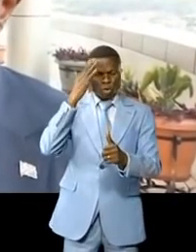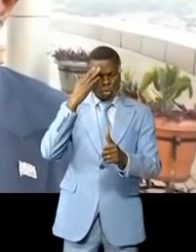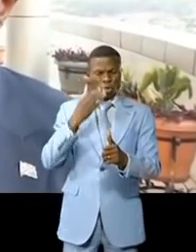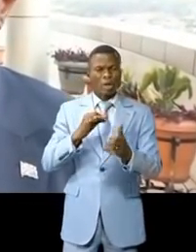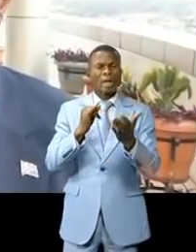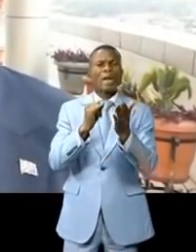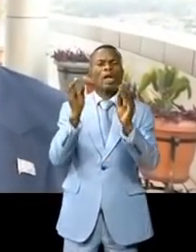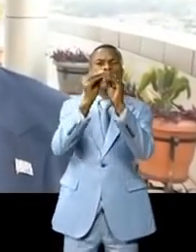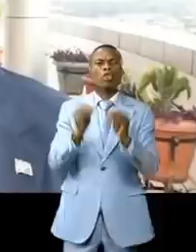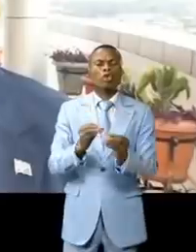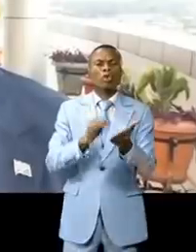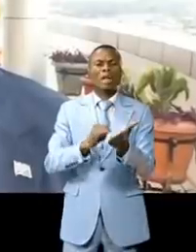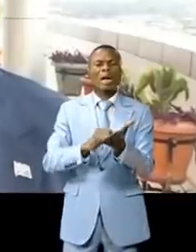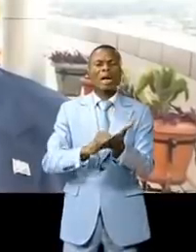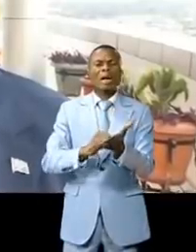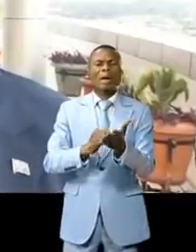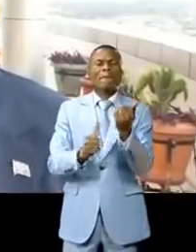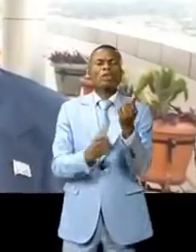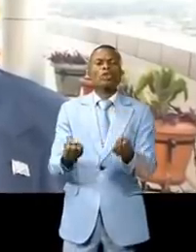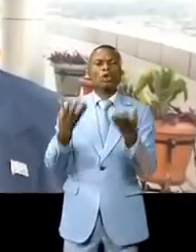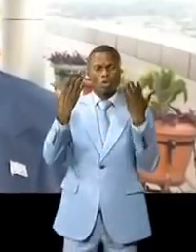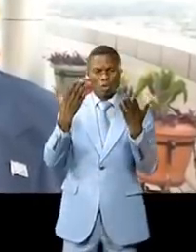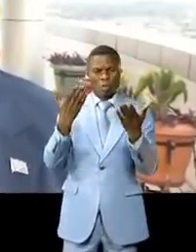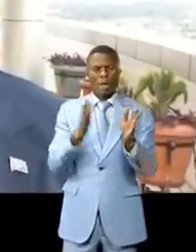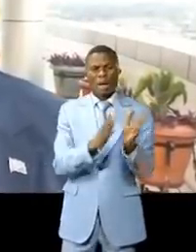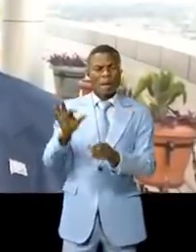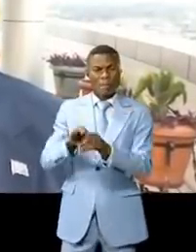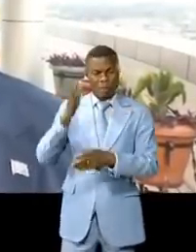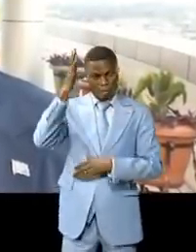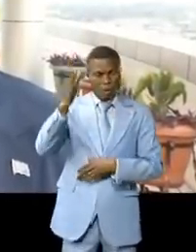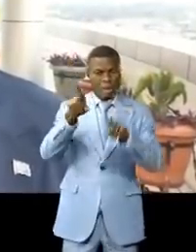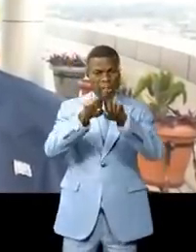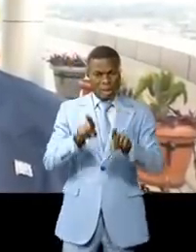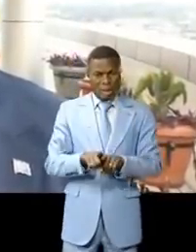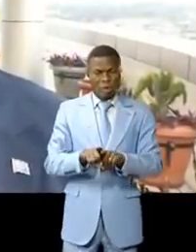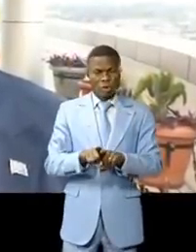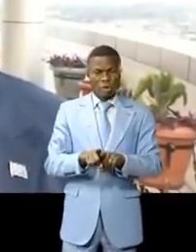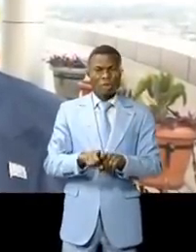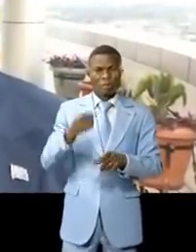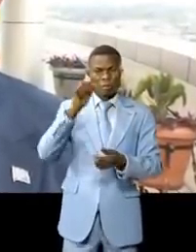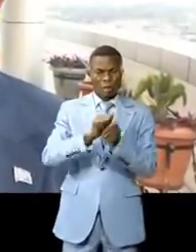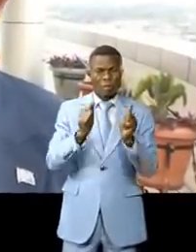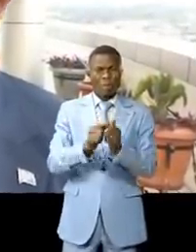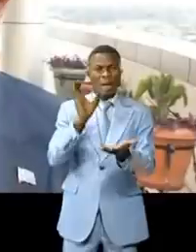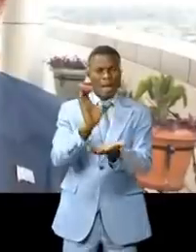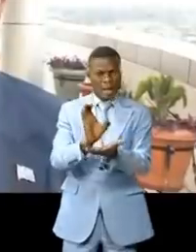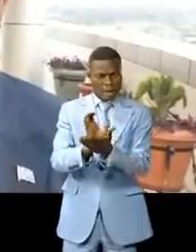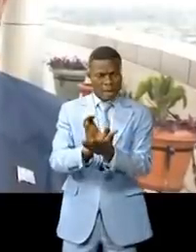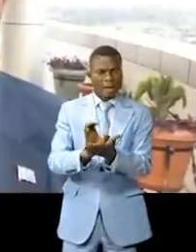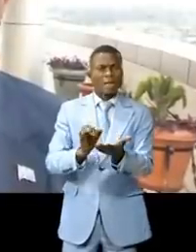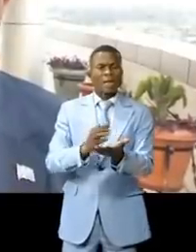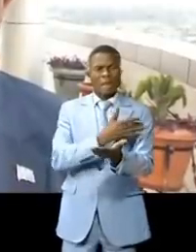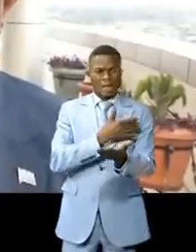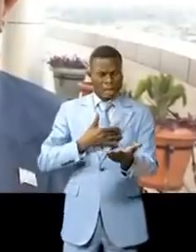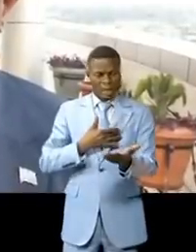enrôlés pour préparer les prochaines élections suffisamment à temps et d'autre part d'avoir les cartes d'identité